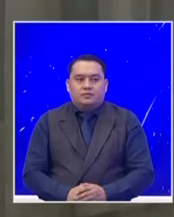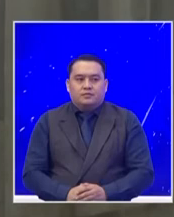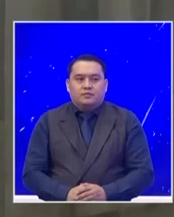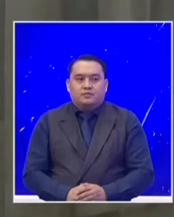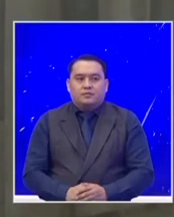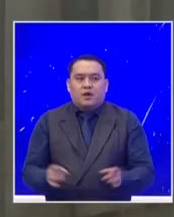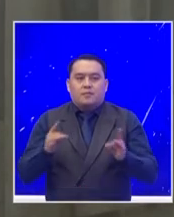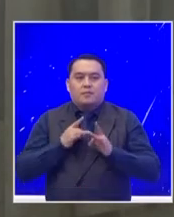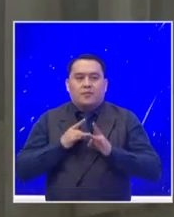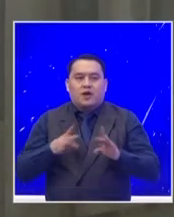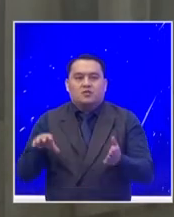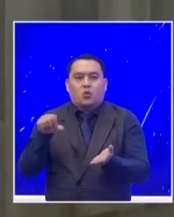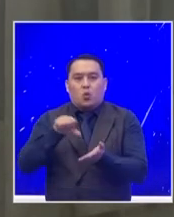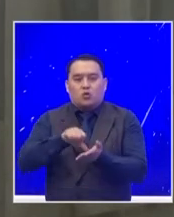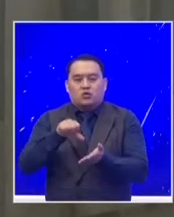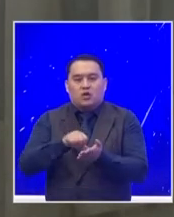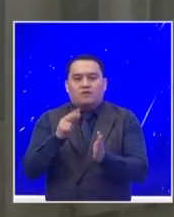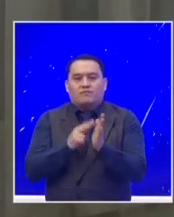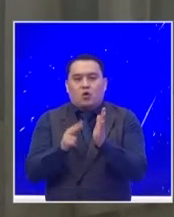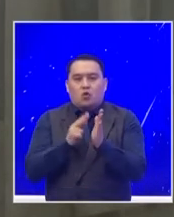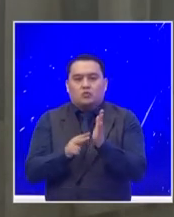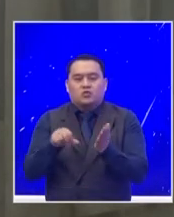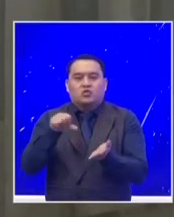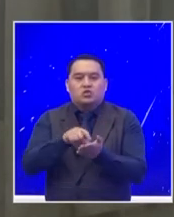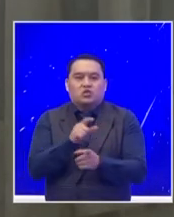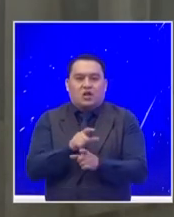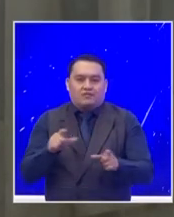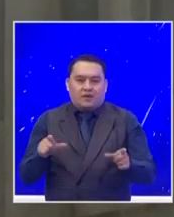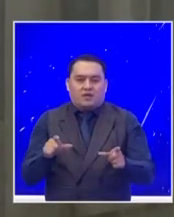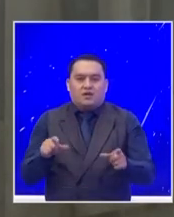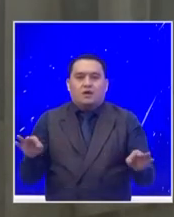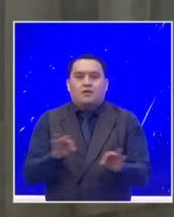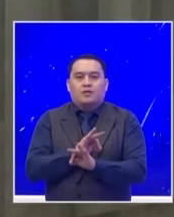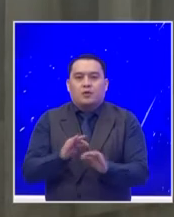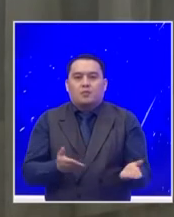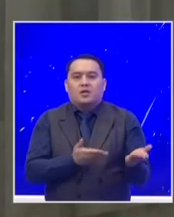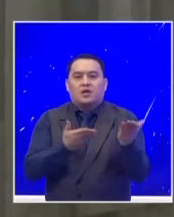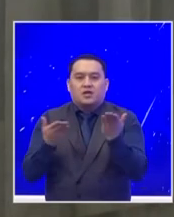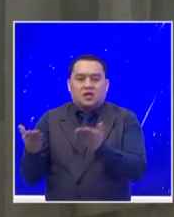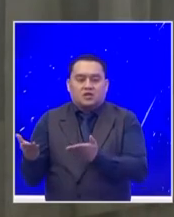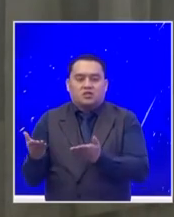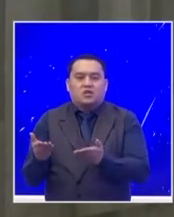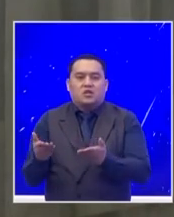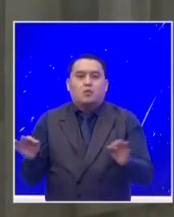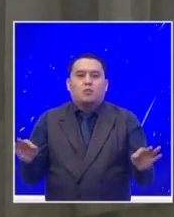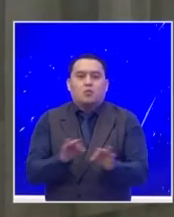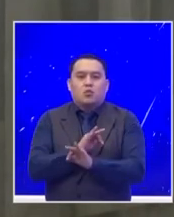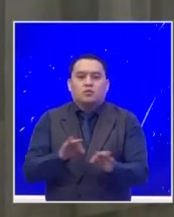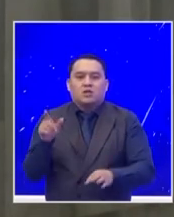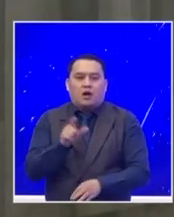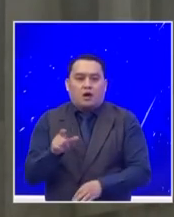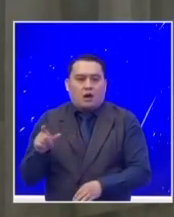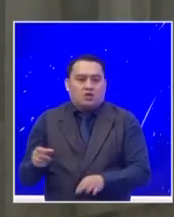Всего в концертах участие приняло около 80 человек. Это оркестр, солисты и приглашенные музыканты. Каждому сезону мы